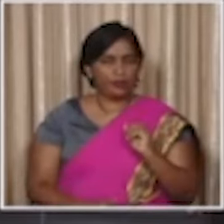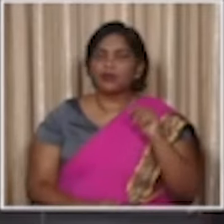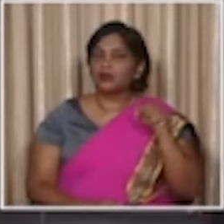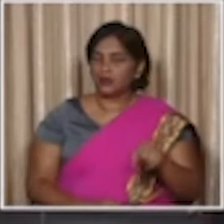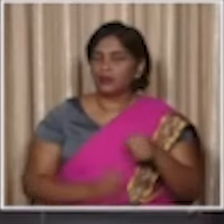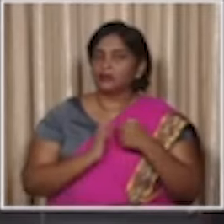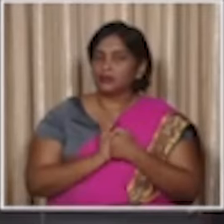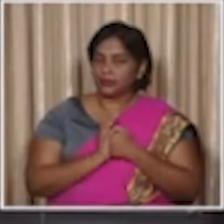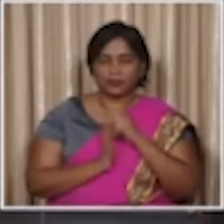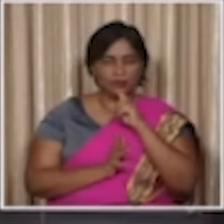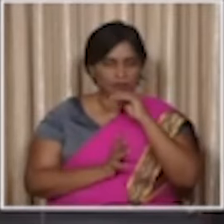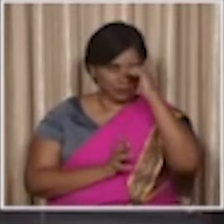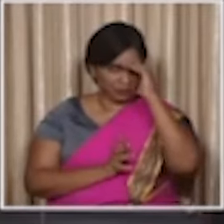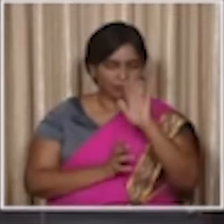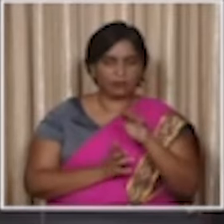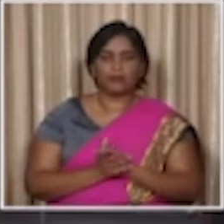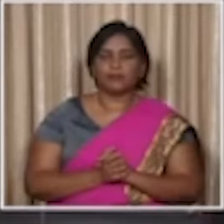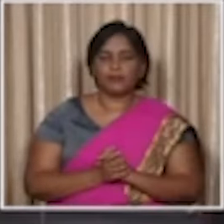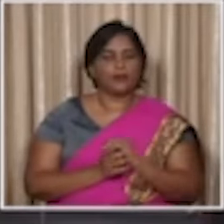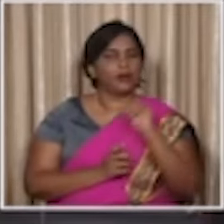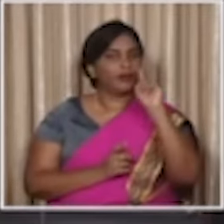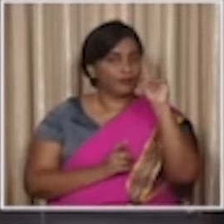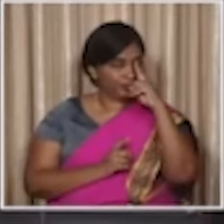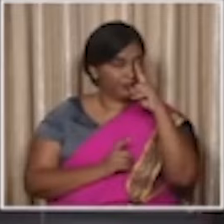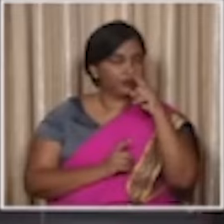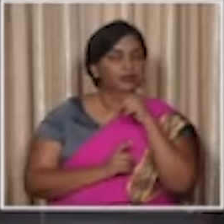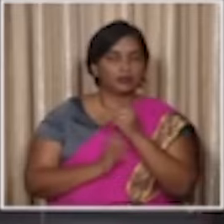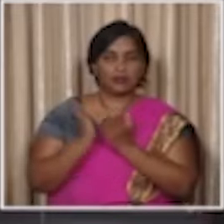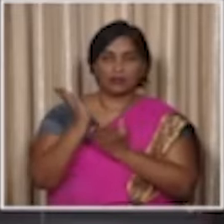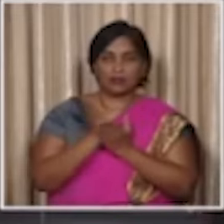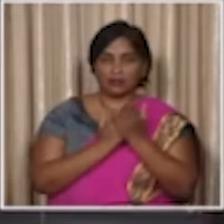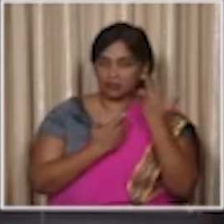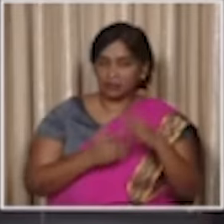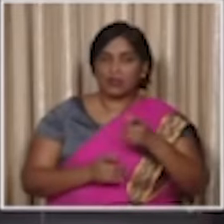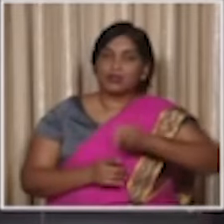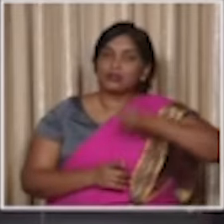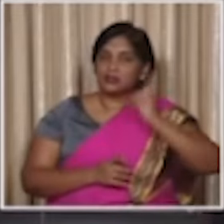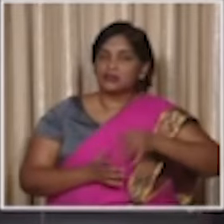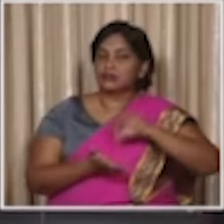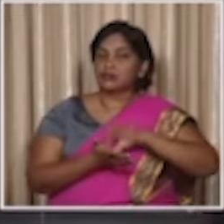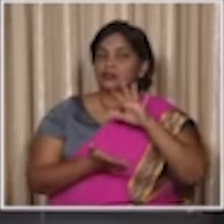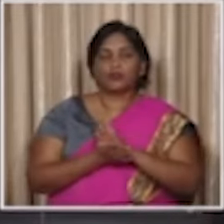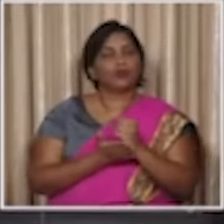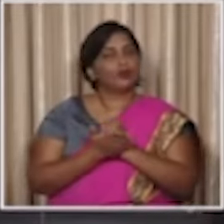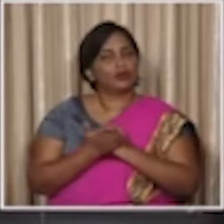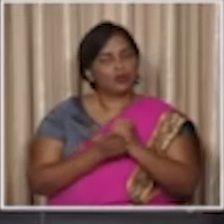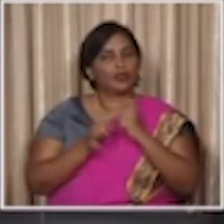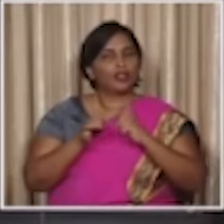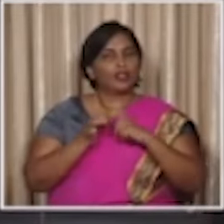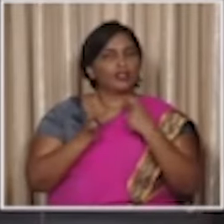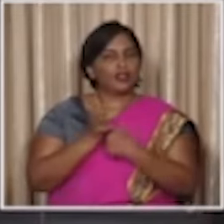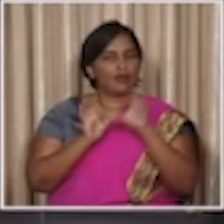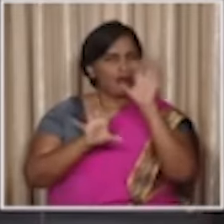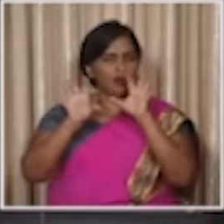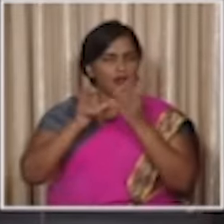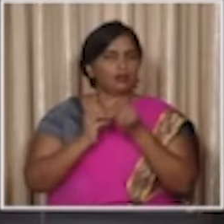නියෝජ්‍ය ගරු කතානායකතුමනි පළවෙනි වටේ ඉල්ලුම් කරලා සහතික කරපු සියලු දෙනාටම QR කේතයක් ලැබිලා